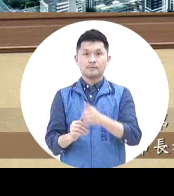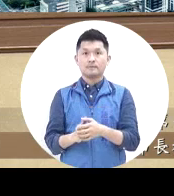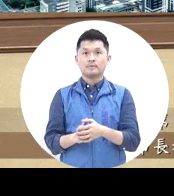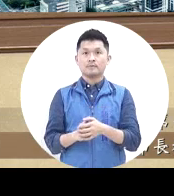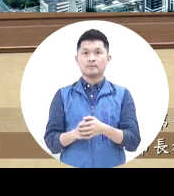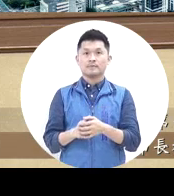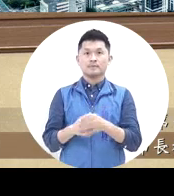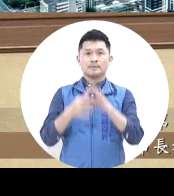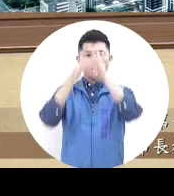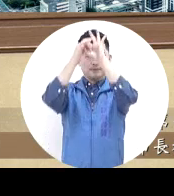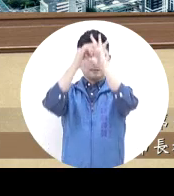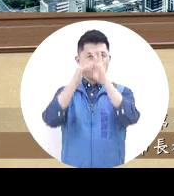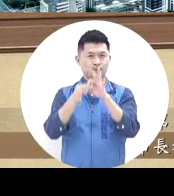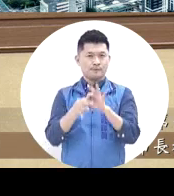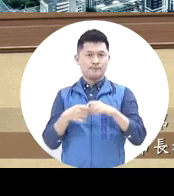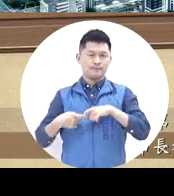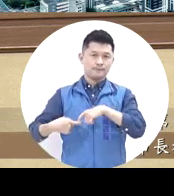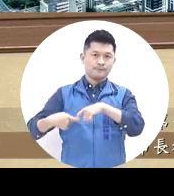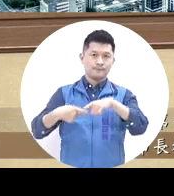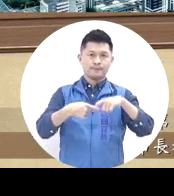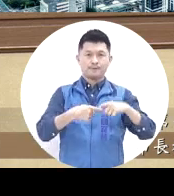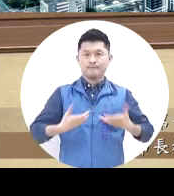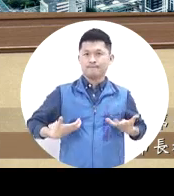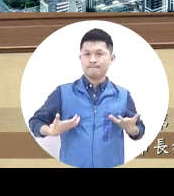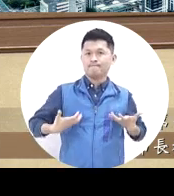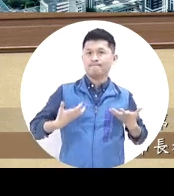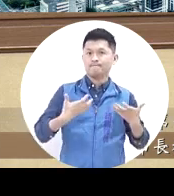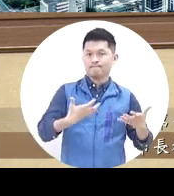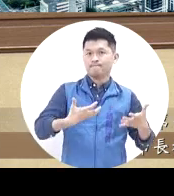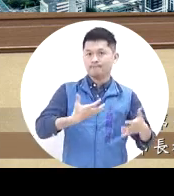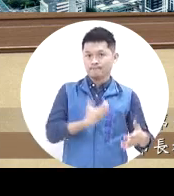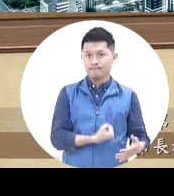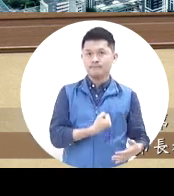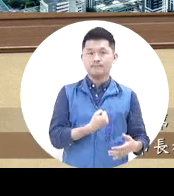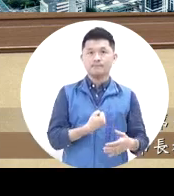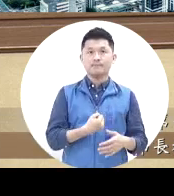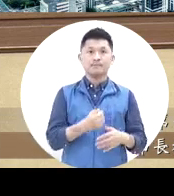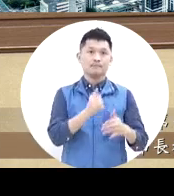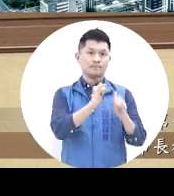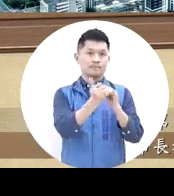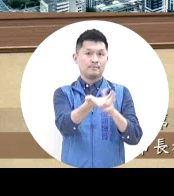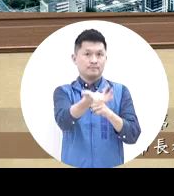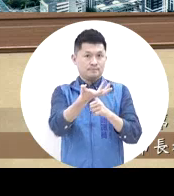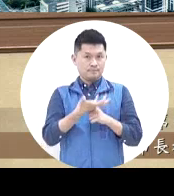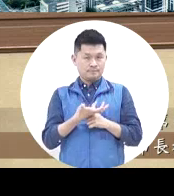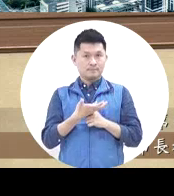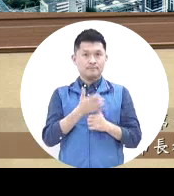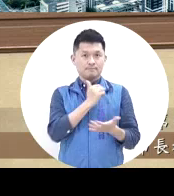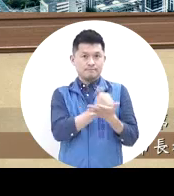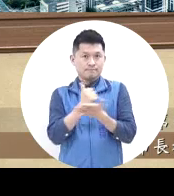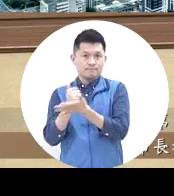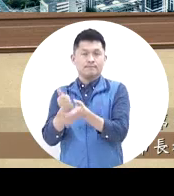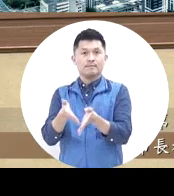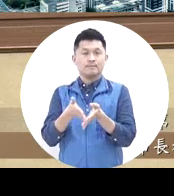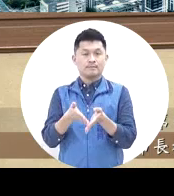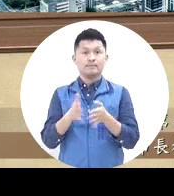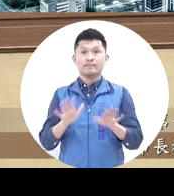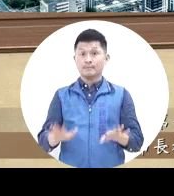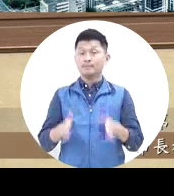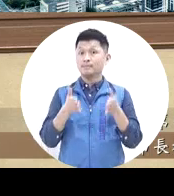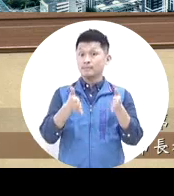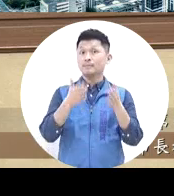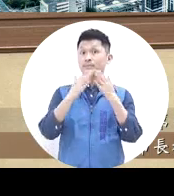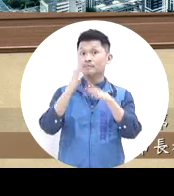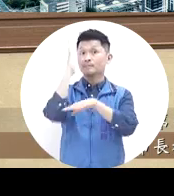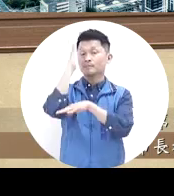一心，全力以赴，能够完成所有市民所托。所以在这里特别就市政